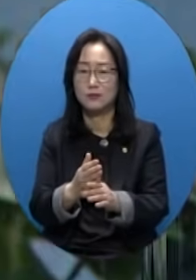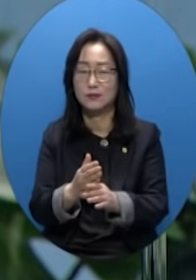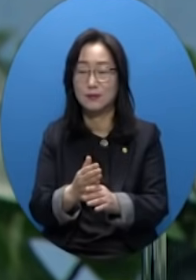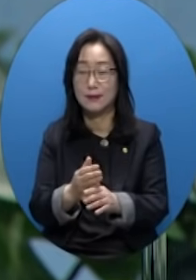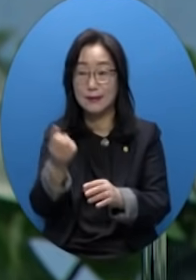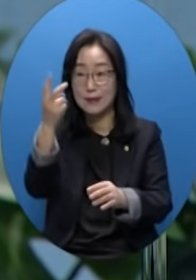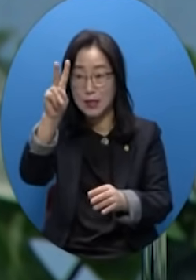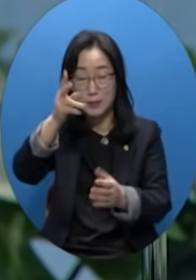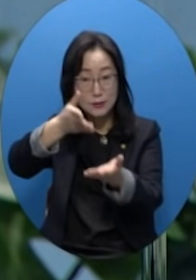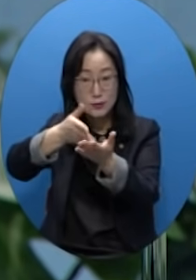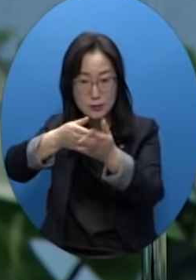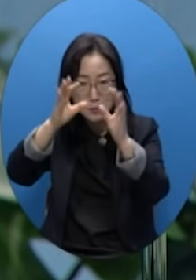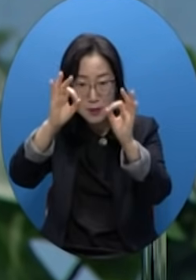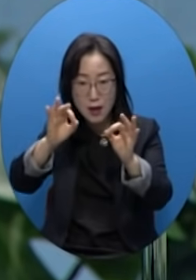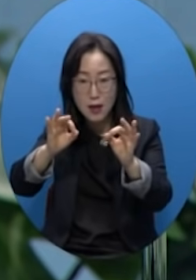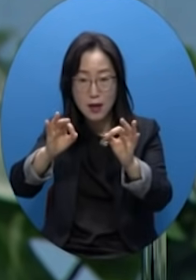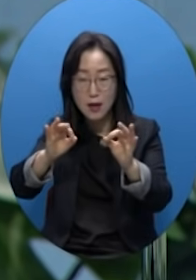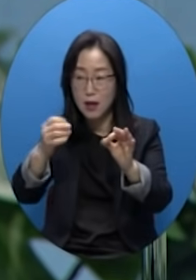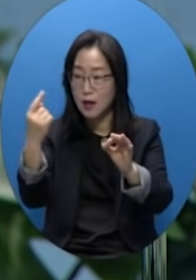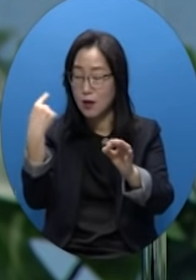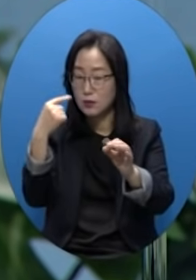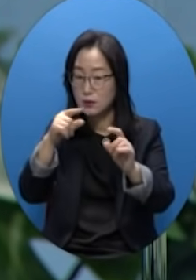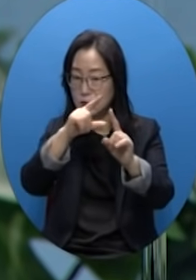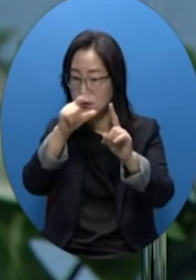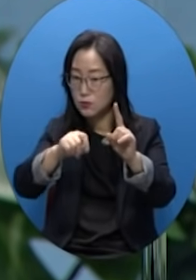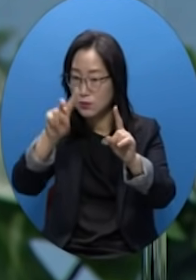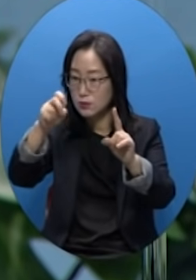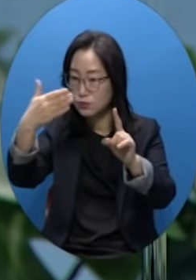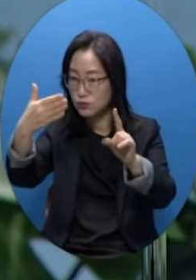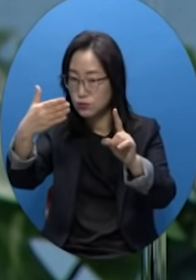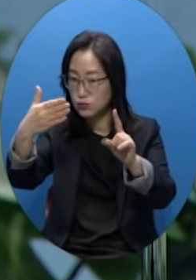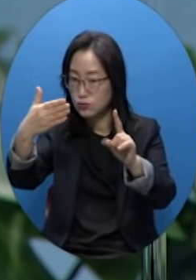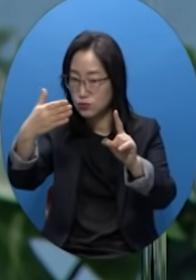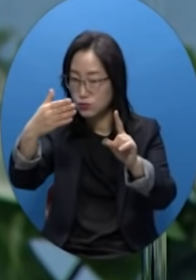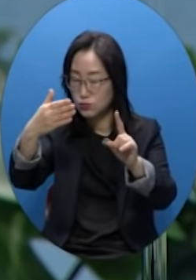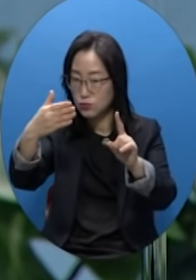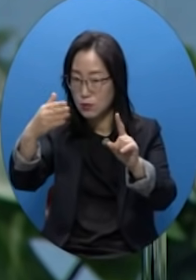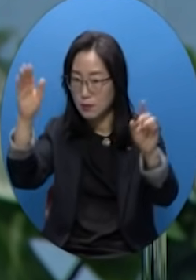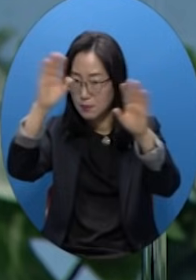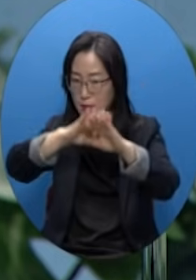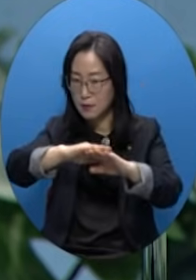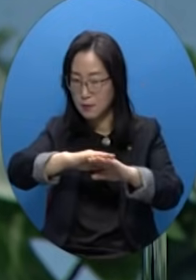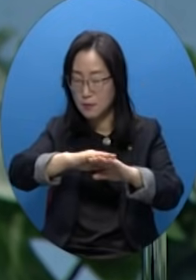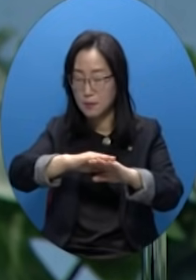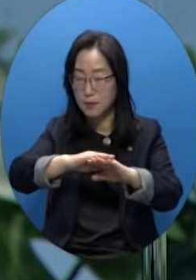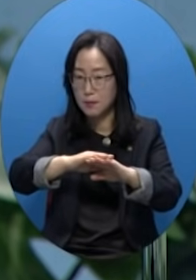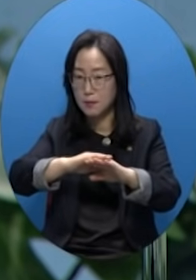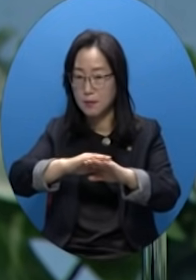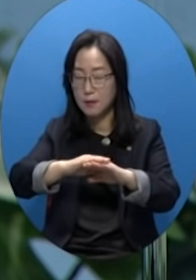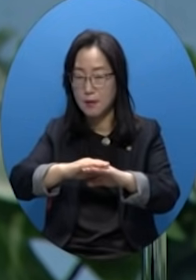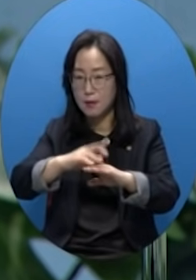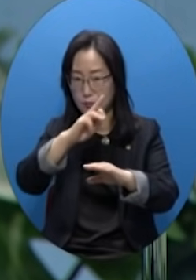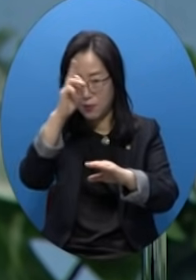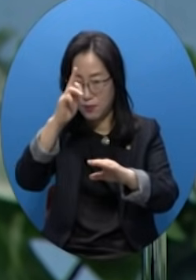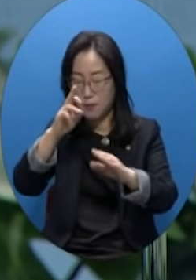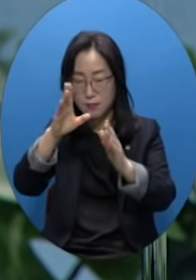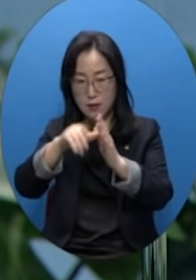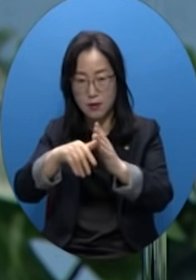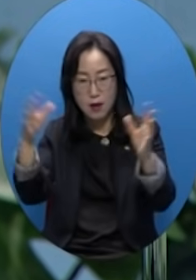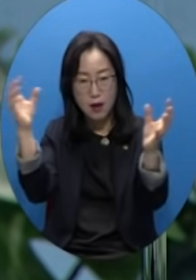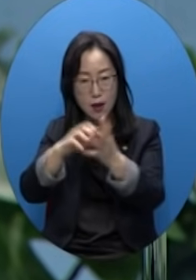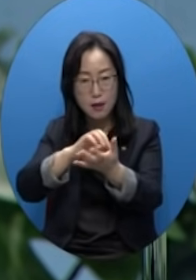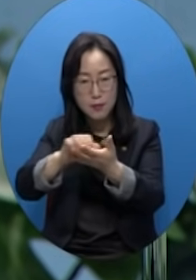뉴스 보니까 이 19일 0시를 기준으로 쿤 알고 전자가 만